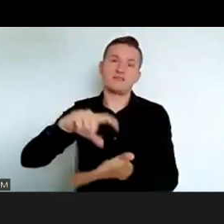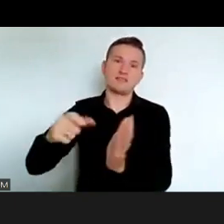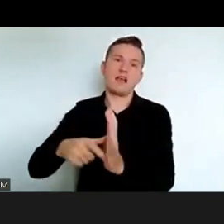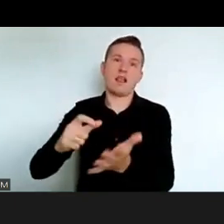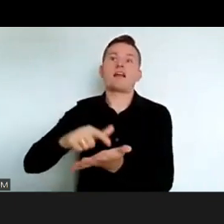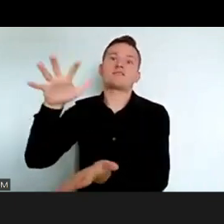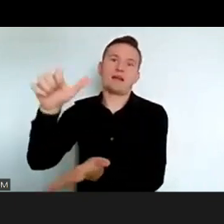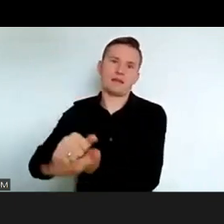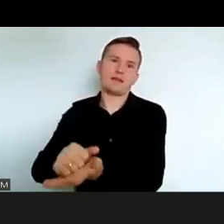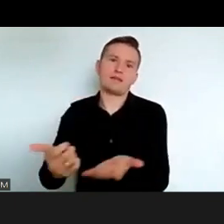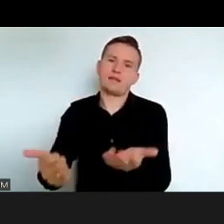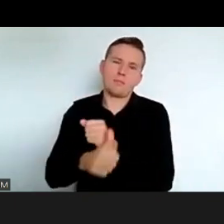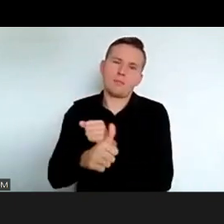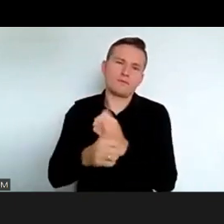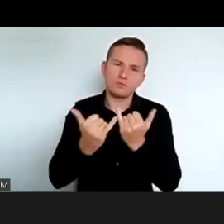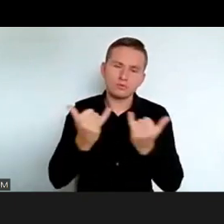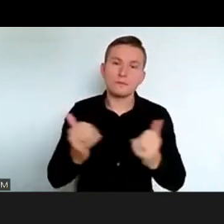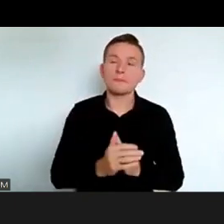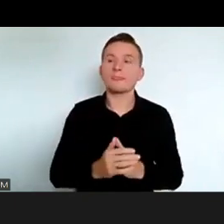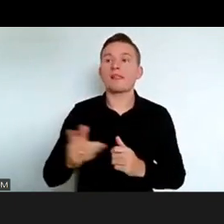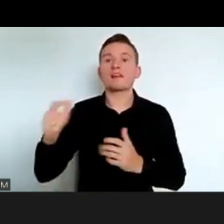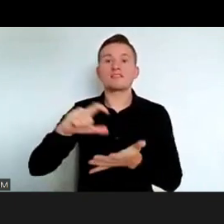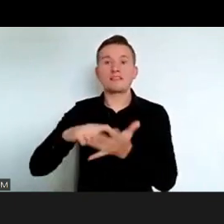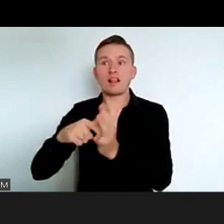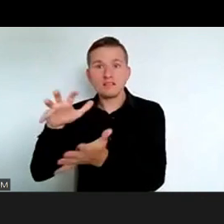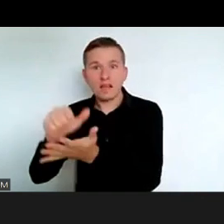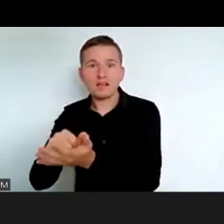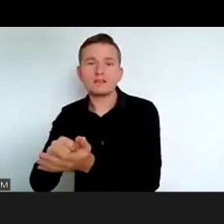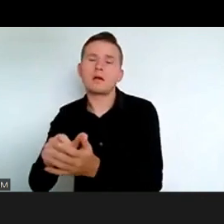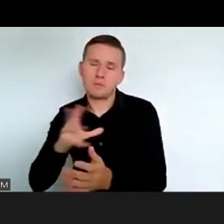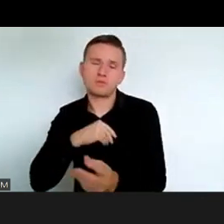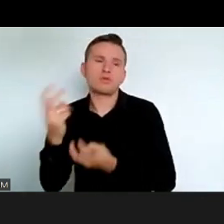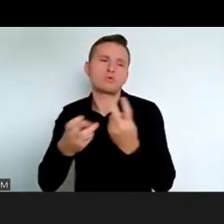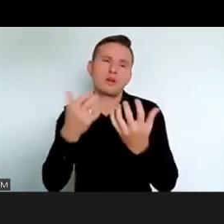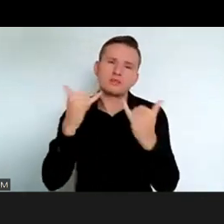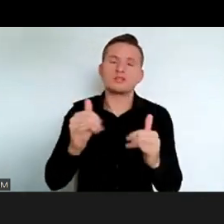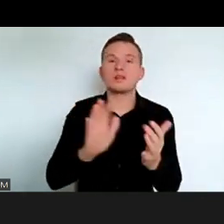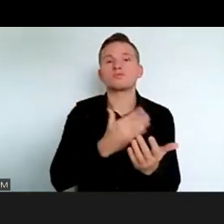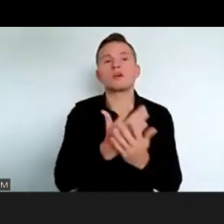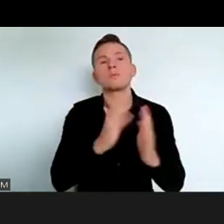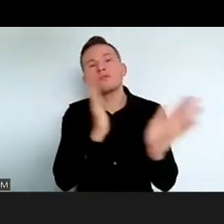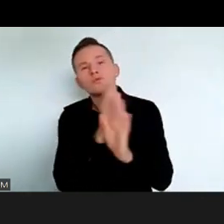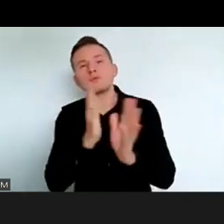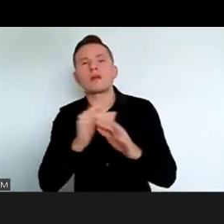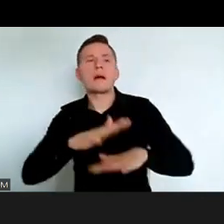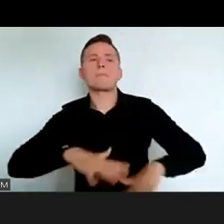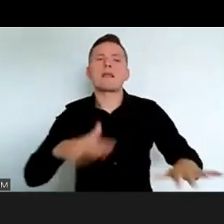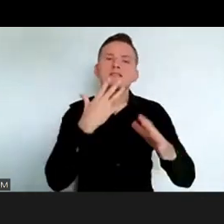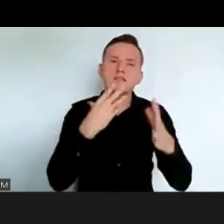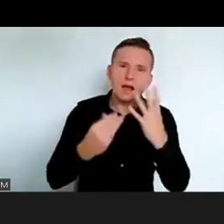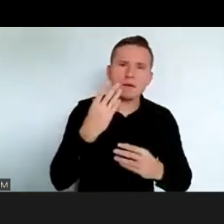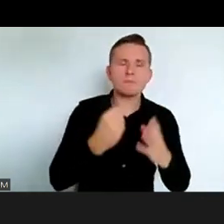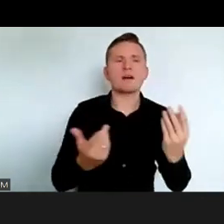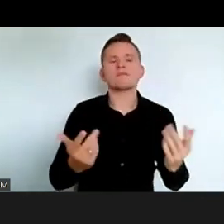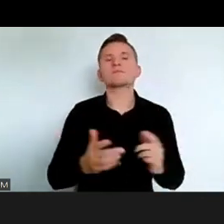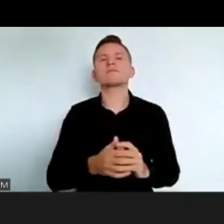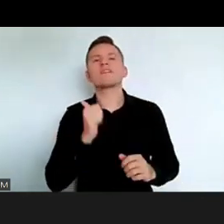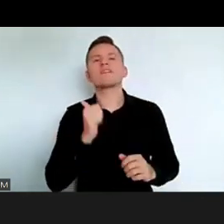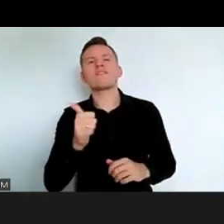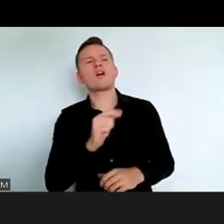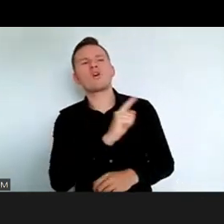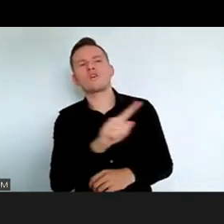powodu, to wtedy szukamy dotychczasowych rozwiązań, są inne pomieszczenia, jest podwórko, place zabaw i specjaliści już mają